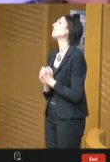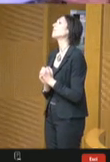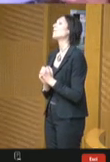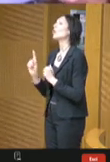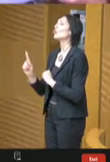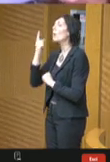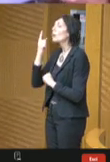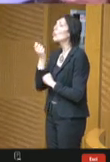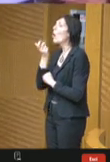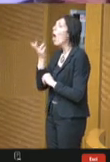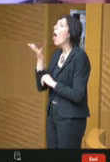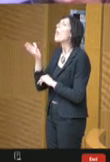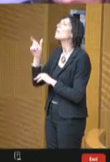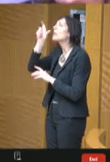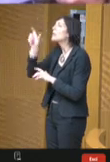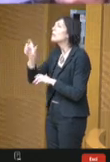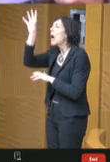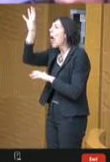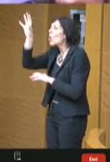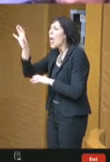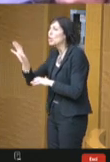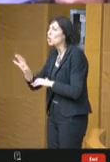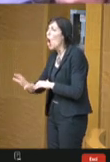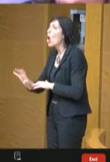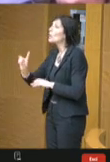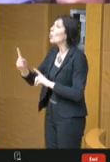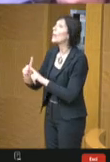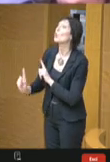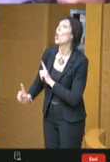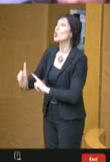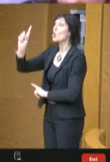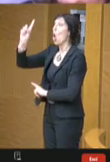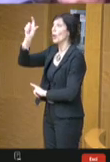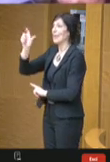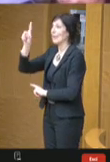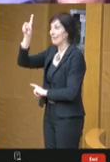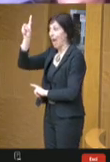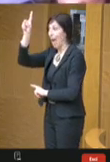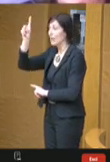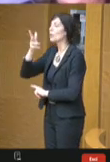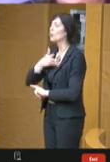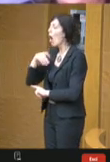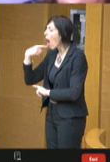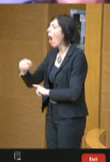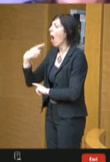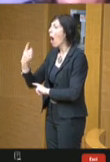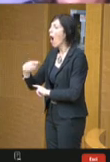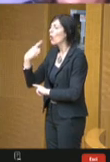Soprattutto in certe aree del paese, soprattutto nel nord del paese, ci sono ancora